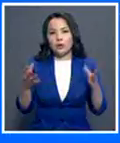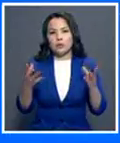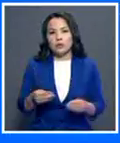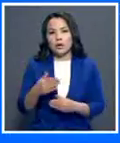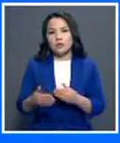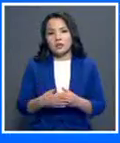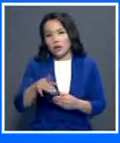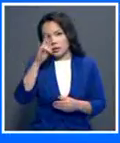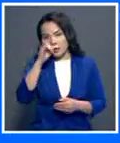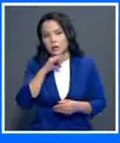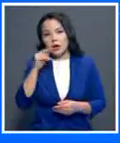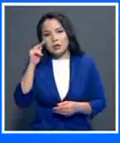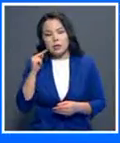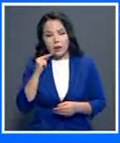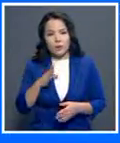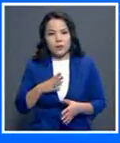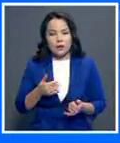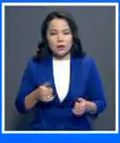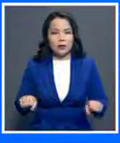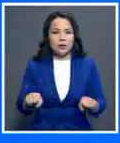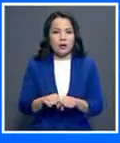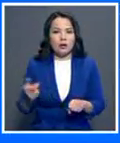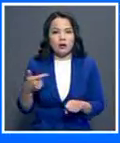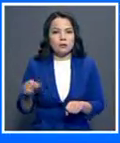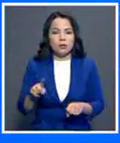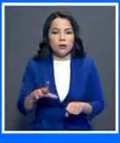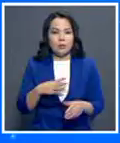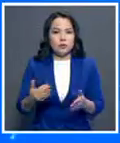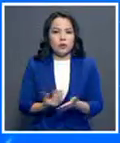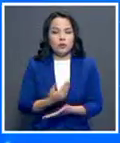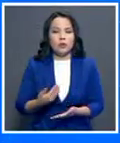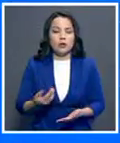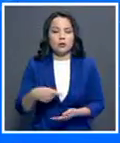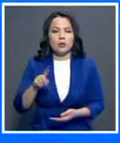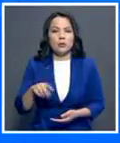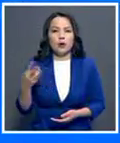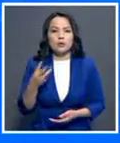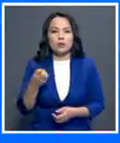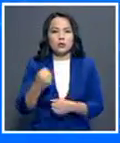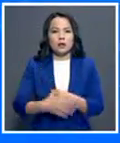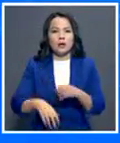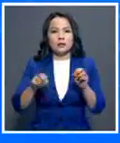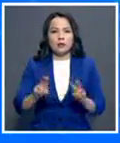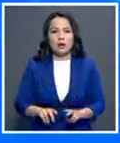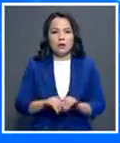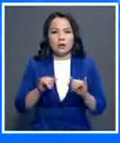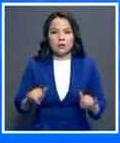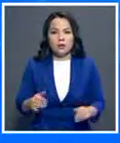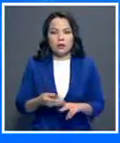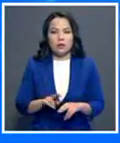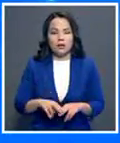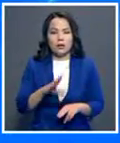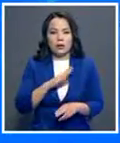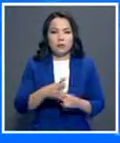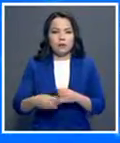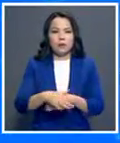Тәуелсіздік күні қарсаңында Қазақстан-Қытай магистральдық газ құбырының жаңа нөмірі 3-ші компрессорлық станциясы іске қосылды. Бұл С